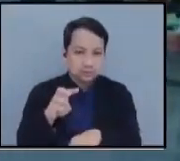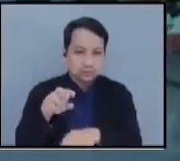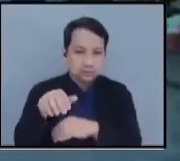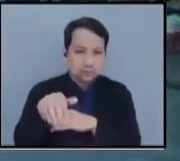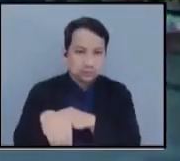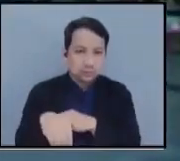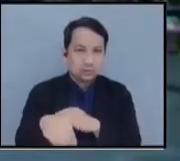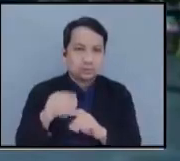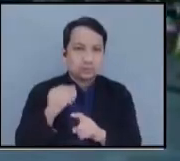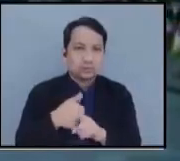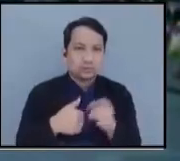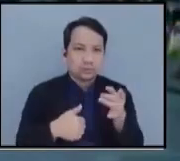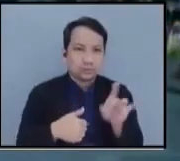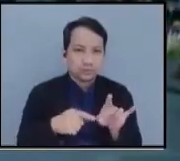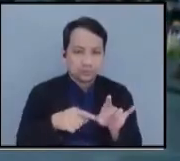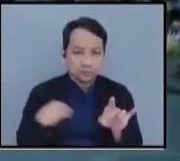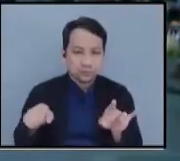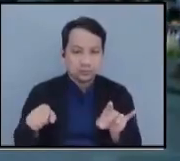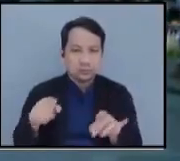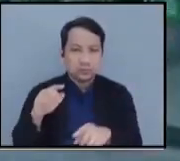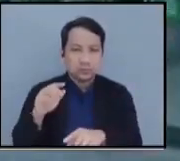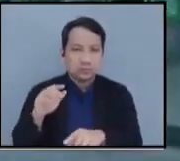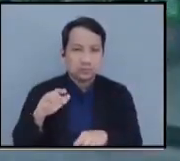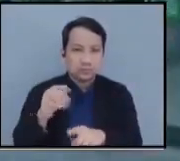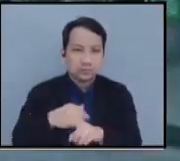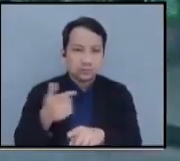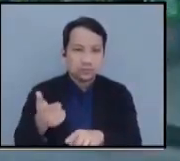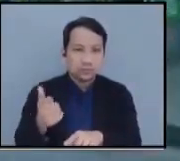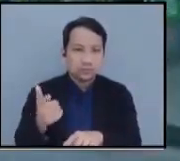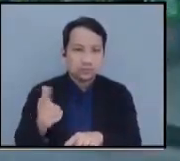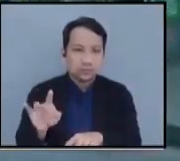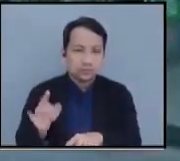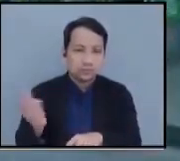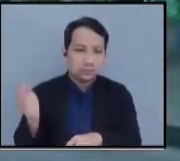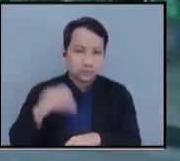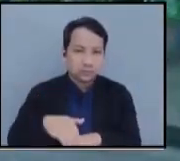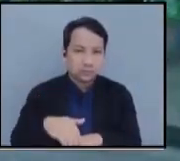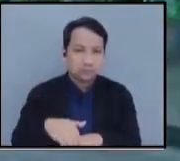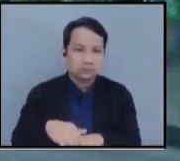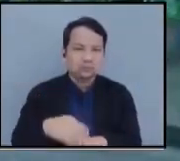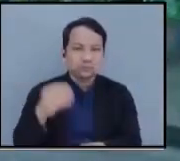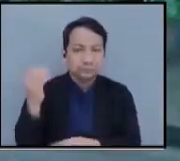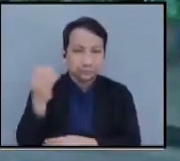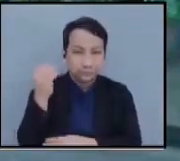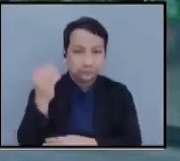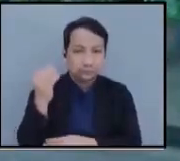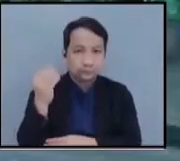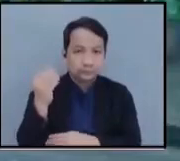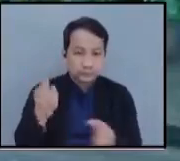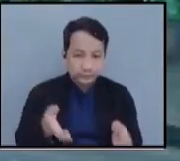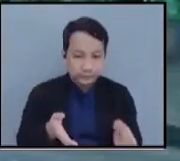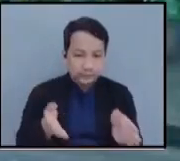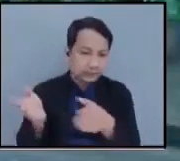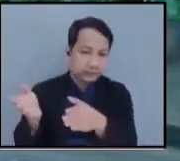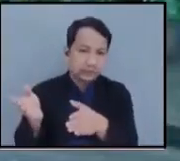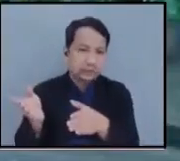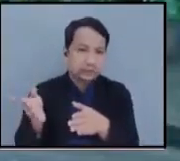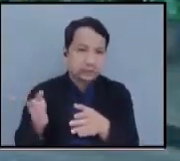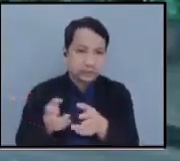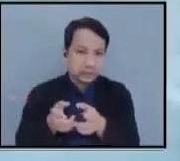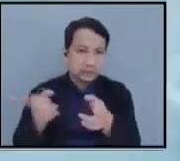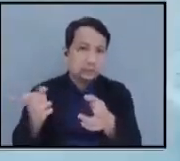hanggang 6 ng umaga ng March 29 ang kalsada ng Ortigas Avenue Extension mula rotonda ng kaytikling